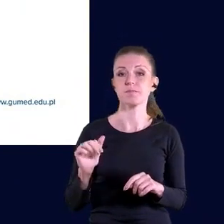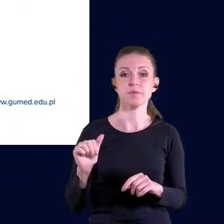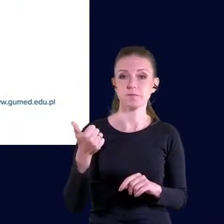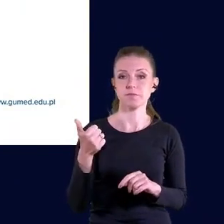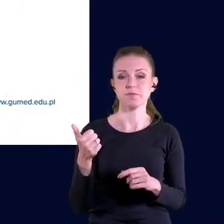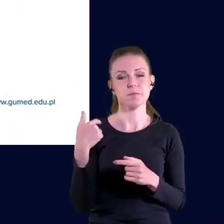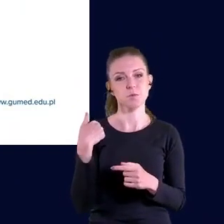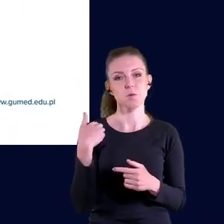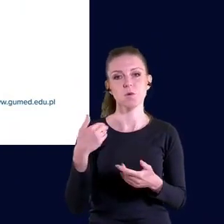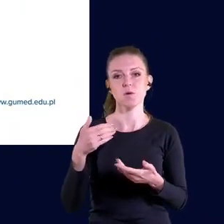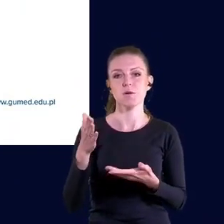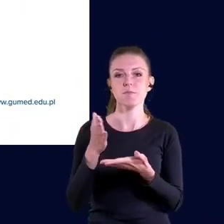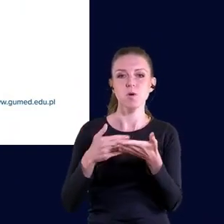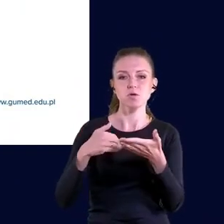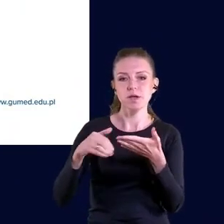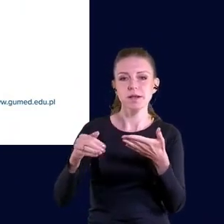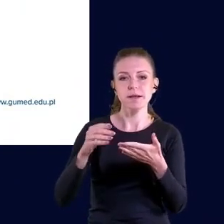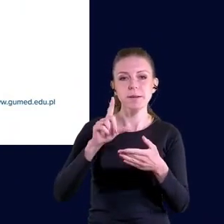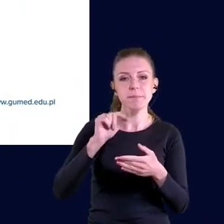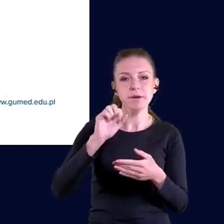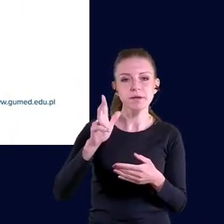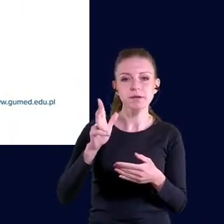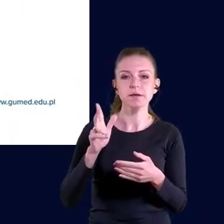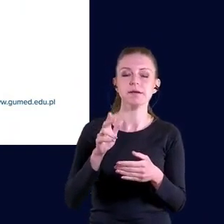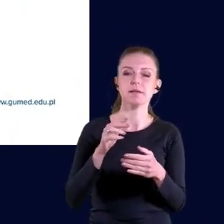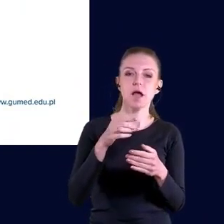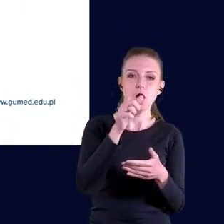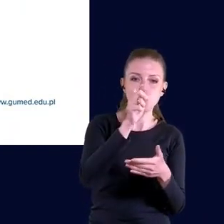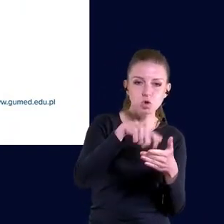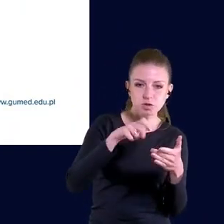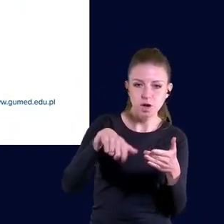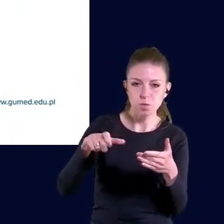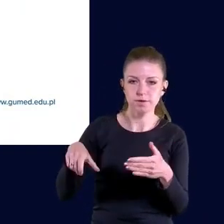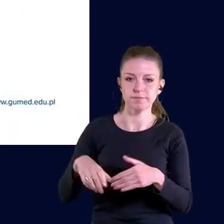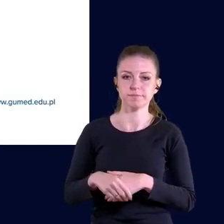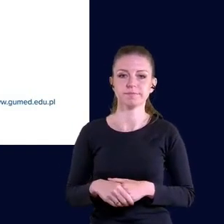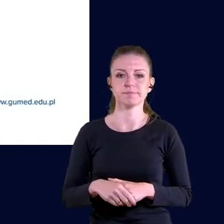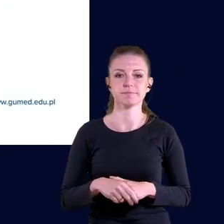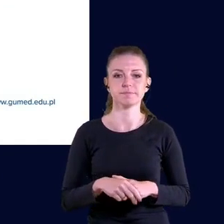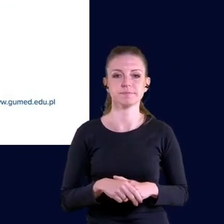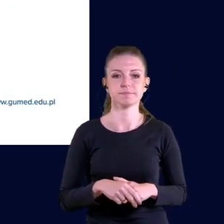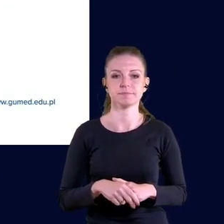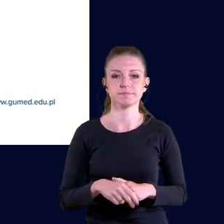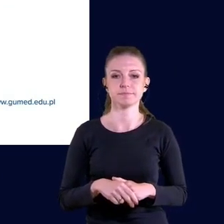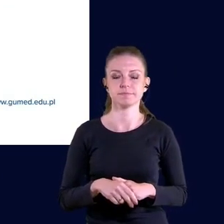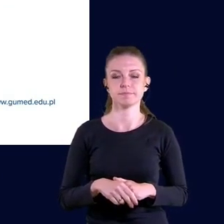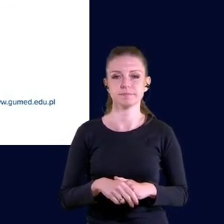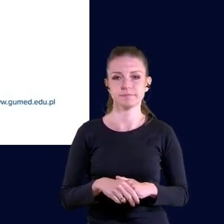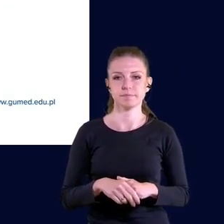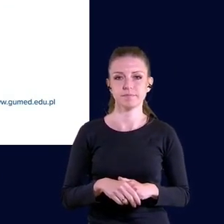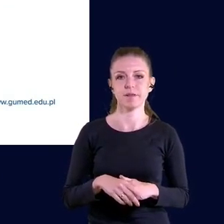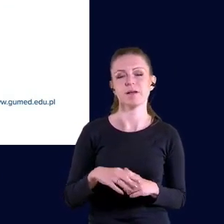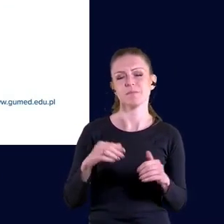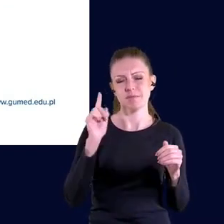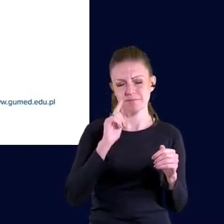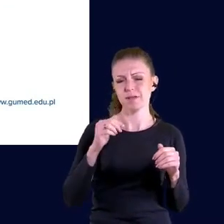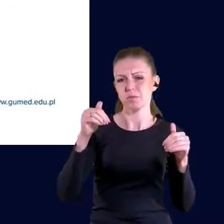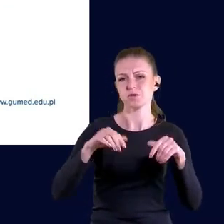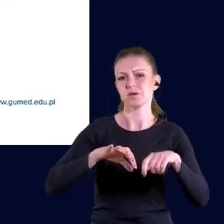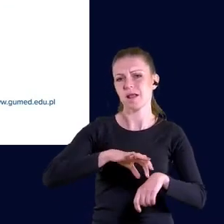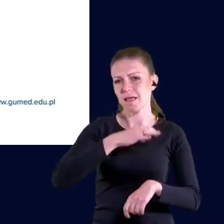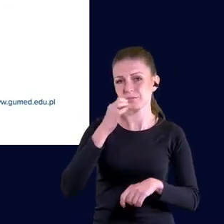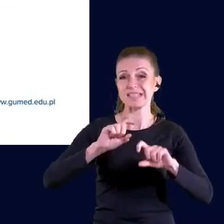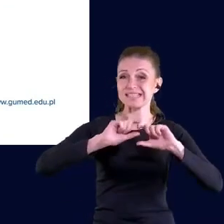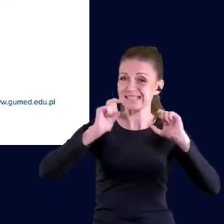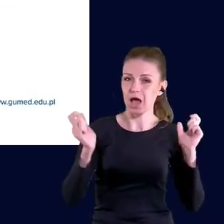Podzieliliśmy pliki monografii rozdziały Zdaję sobie sprawę że lepszą praktyką w odosobnieniu całej monografii a nie tylko